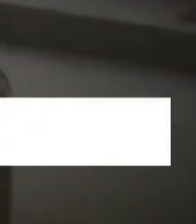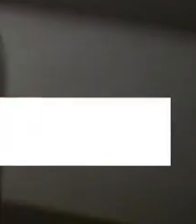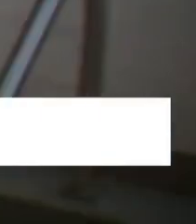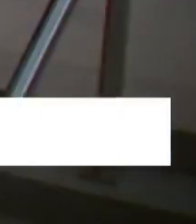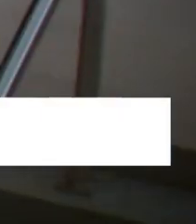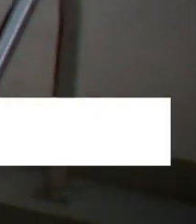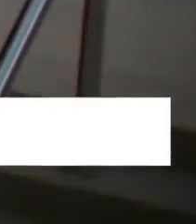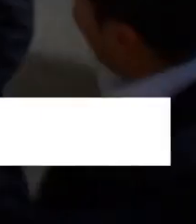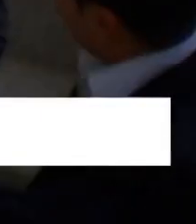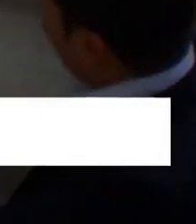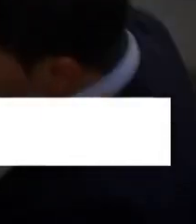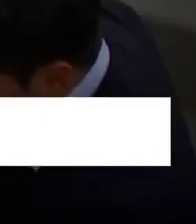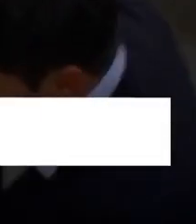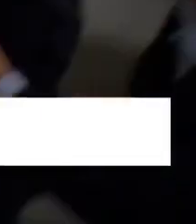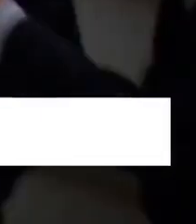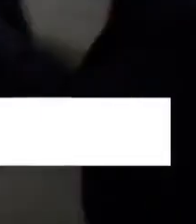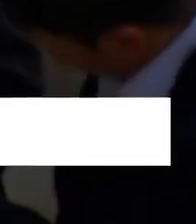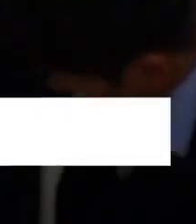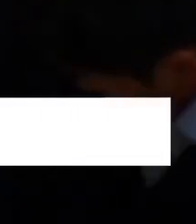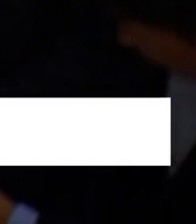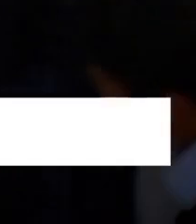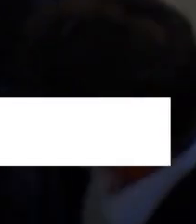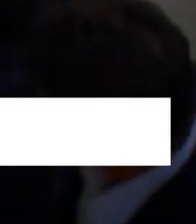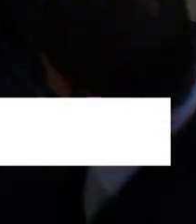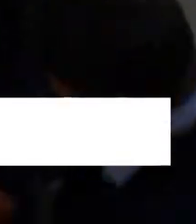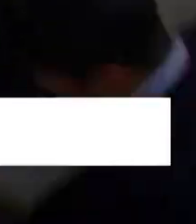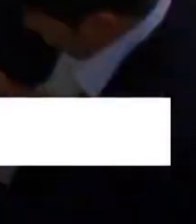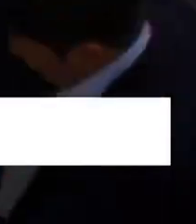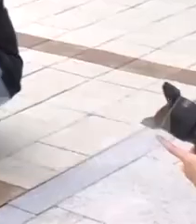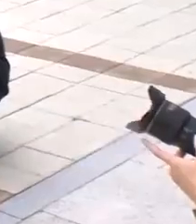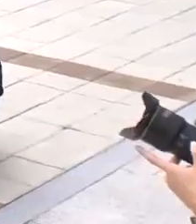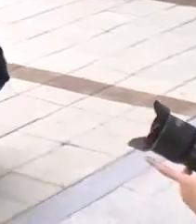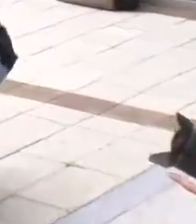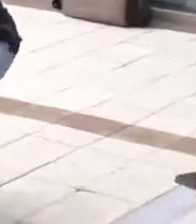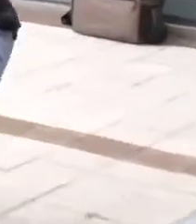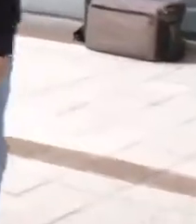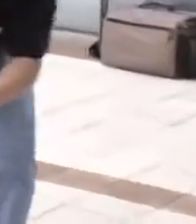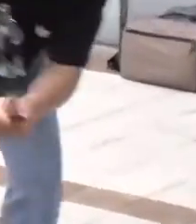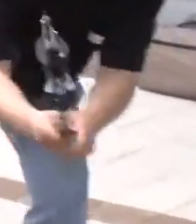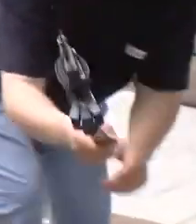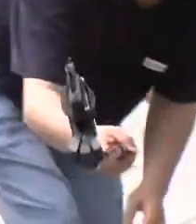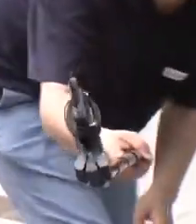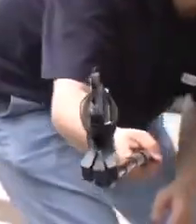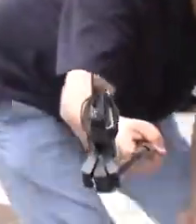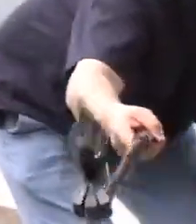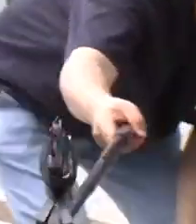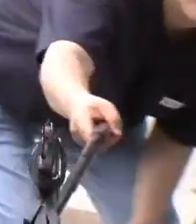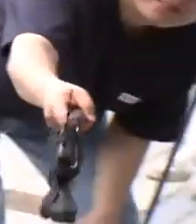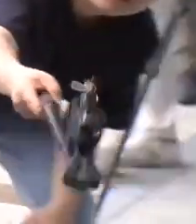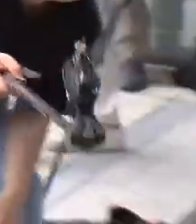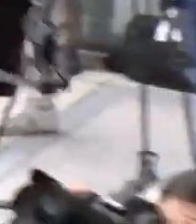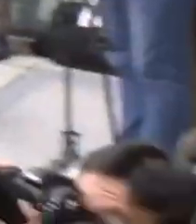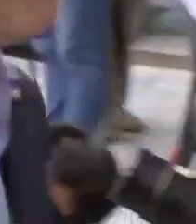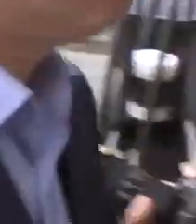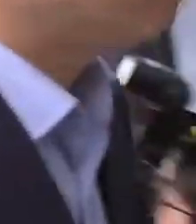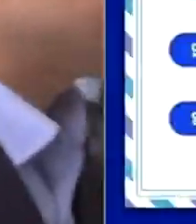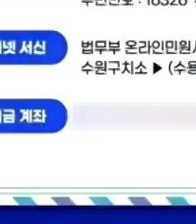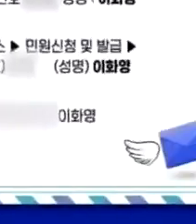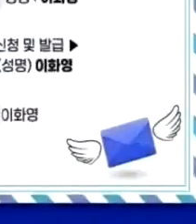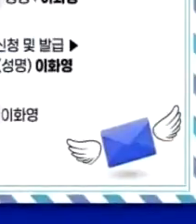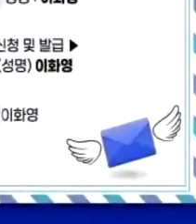조사에서 진술을 바꾸고 법정에서도 아내와 말다툼을 벌였습니다. 한 장관은 민주당 의원들이 수원지검을 항의